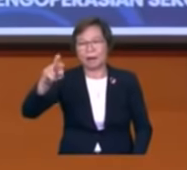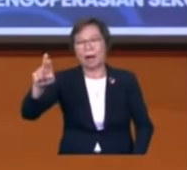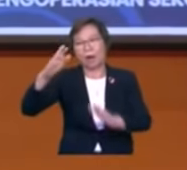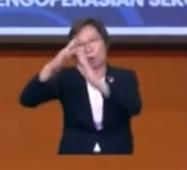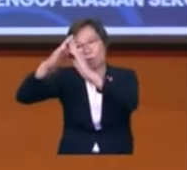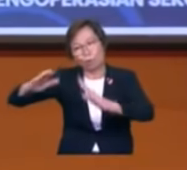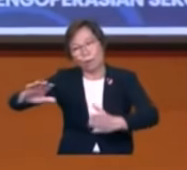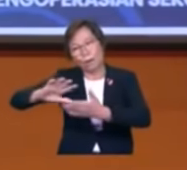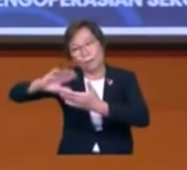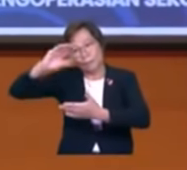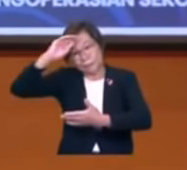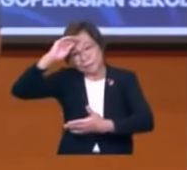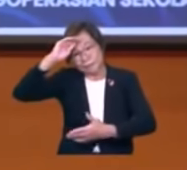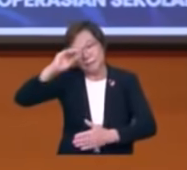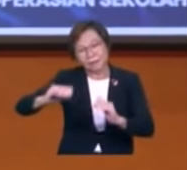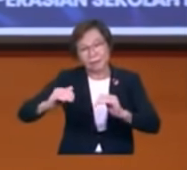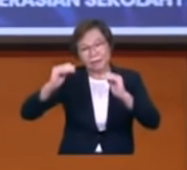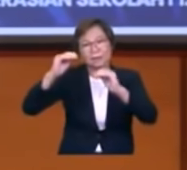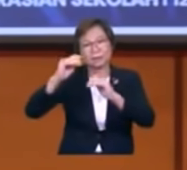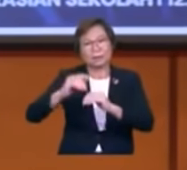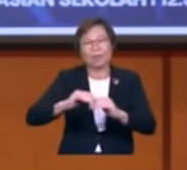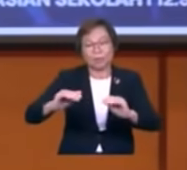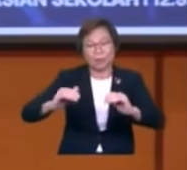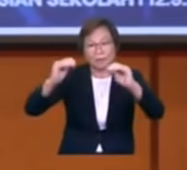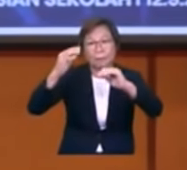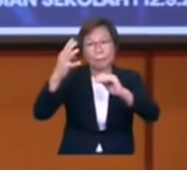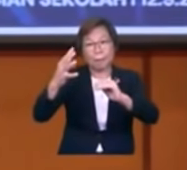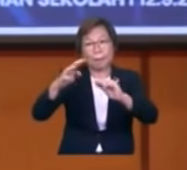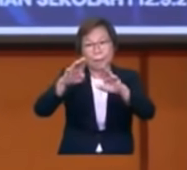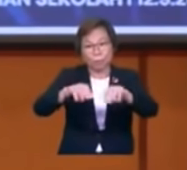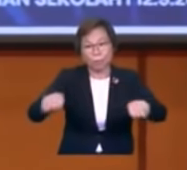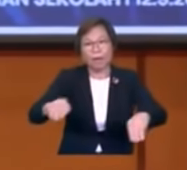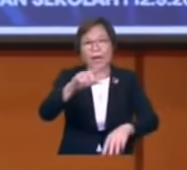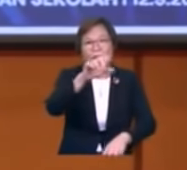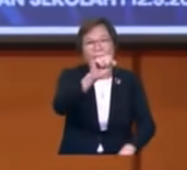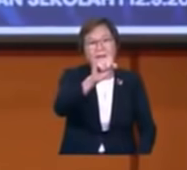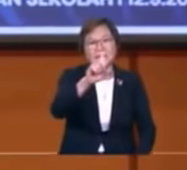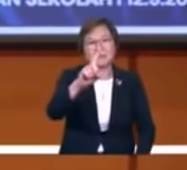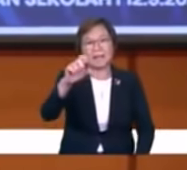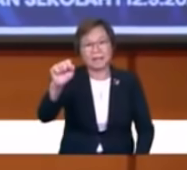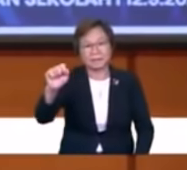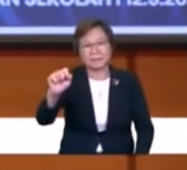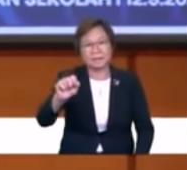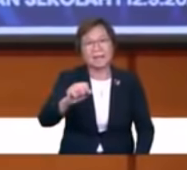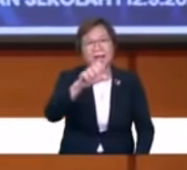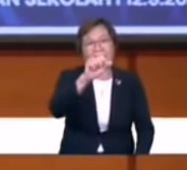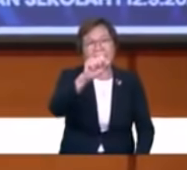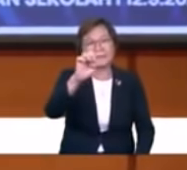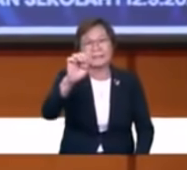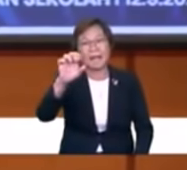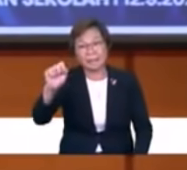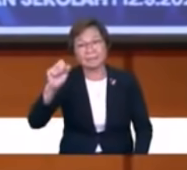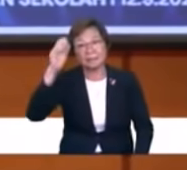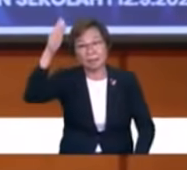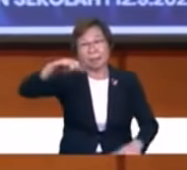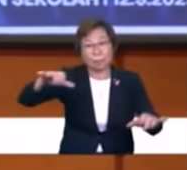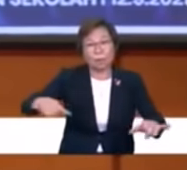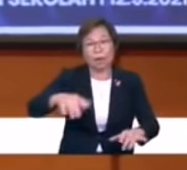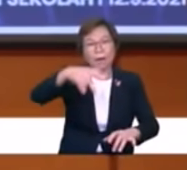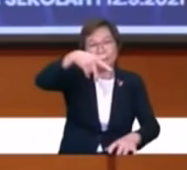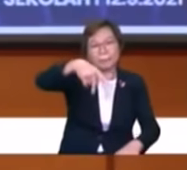the next one adalah sampai pasca empat murid SDS dan sist3 akan laksanakan